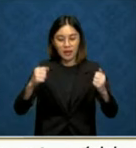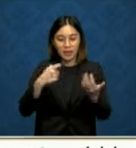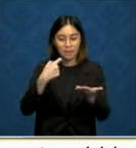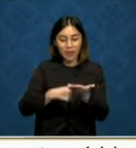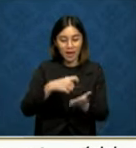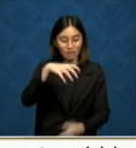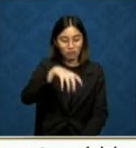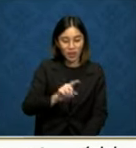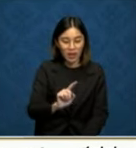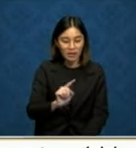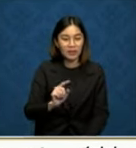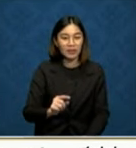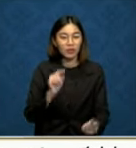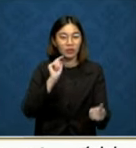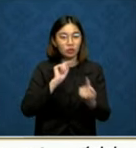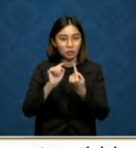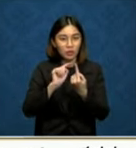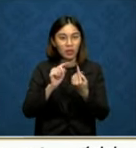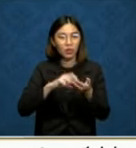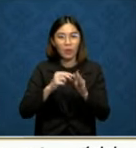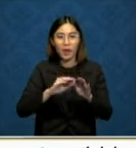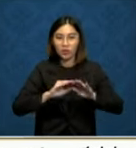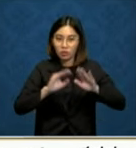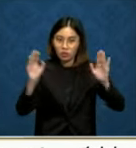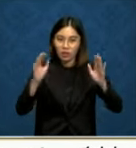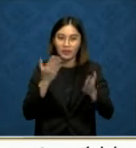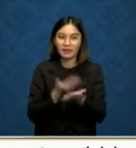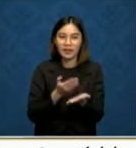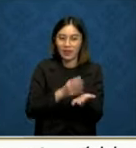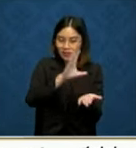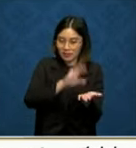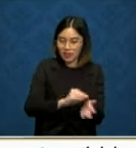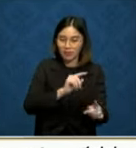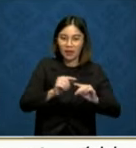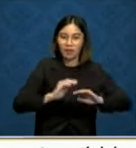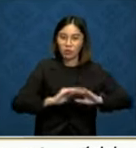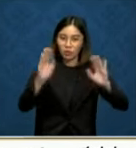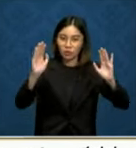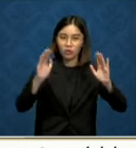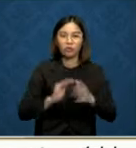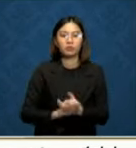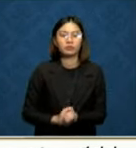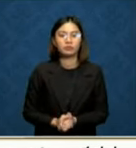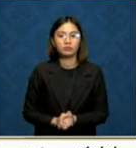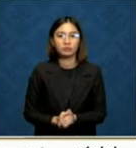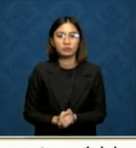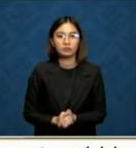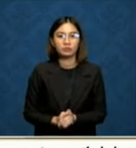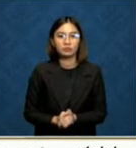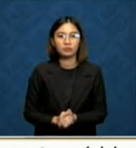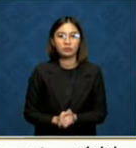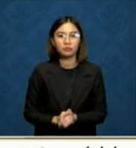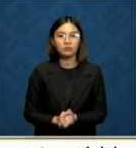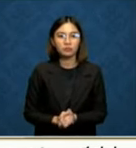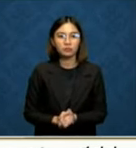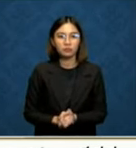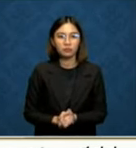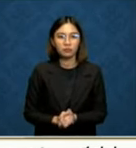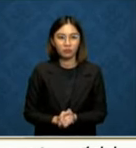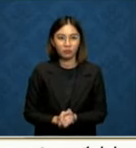ให้เห็นถึงการยุติ การเรีกเก็บเงิน ที่เราเรีกวา Extra Buildingแล้วก็